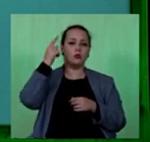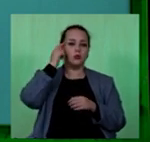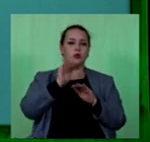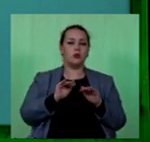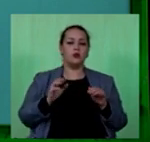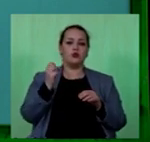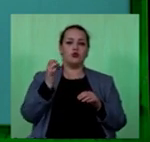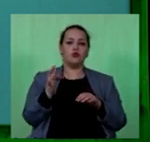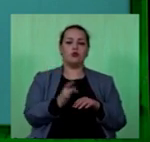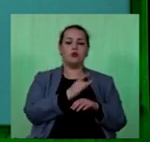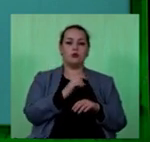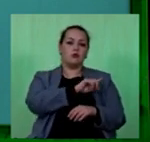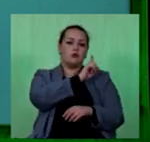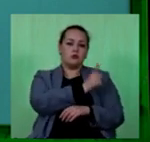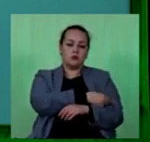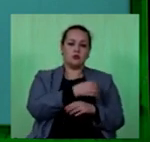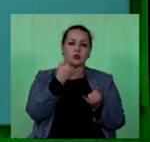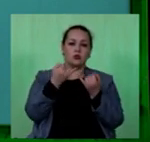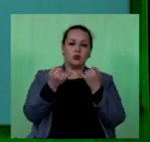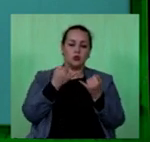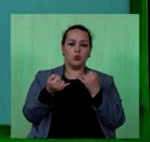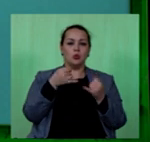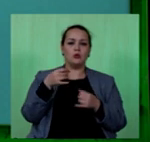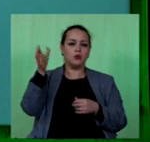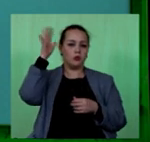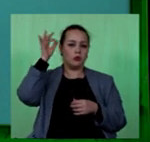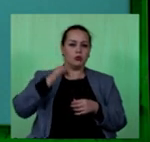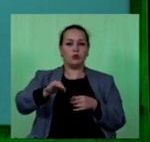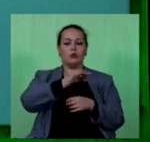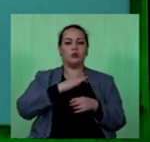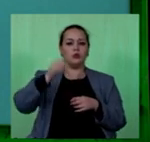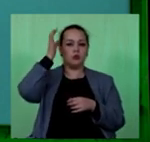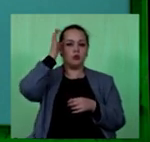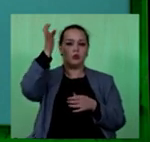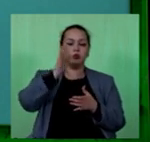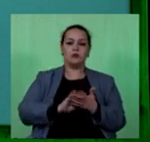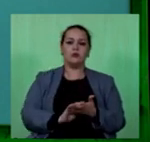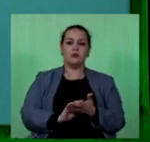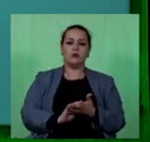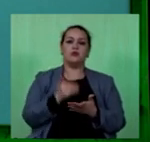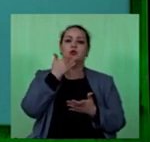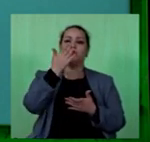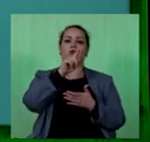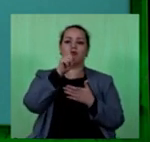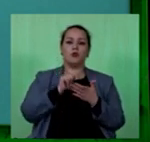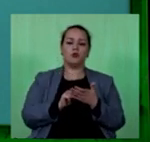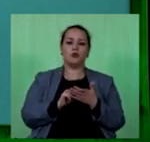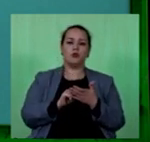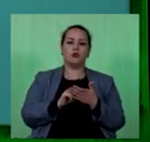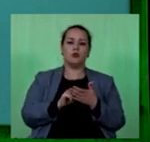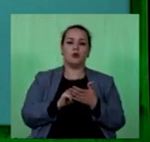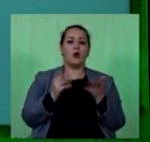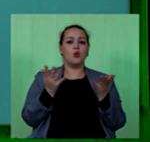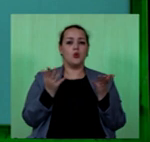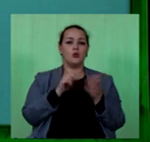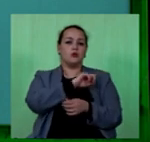еще раз прочитаем сильно и желтое озеро умная задаем вопрос какое сильное